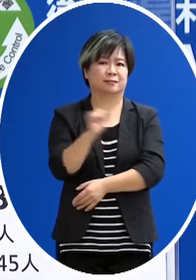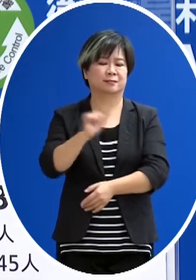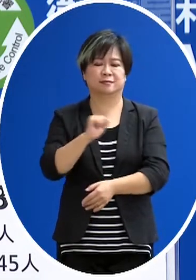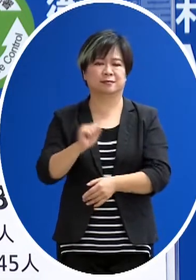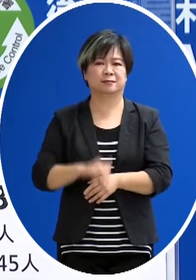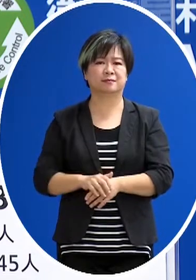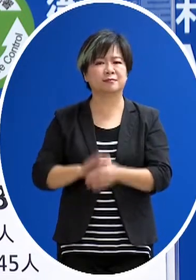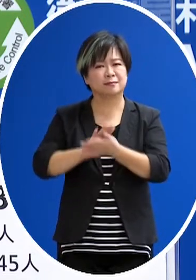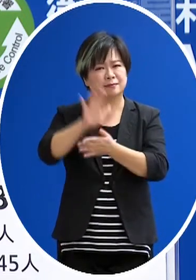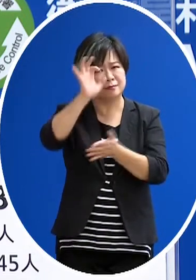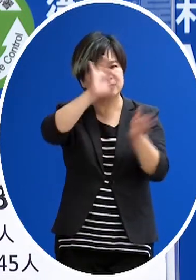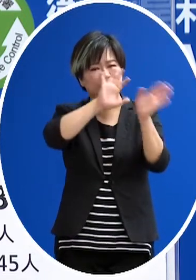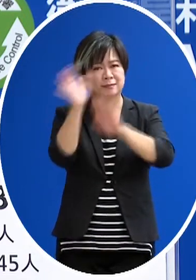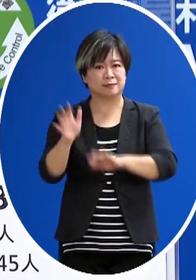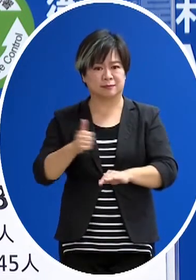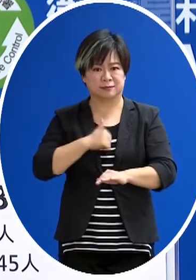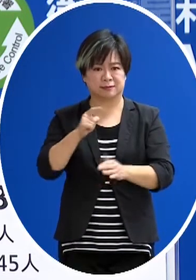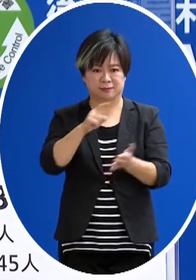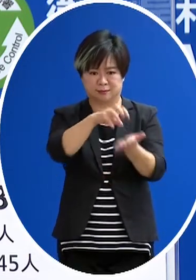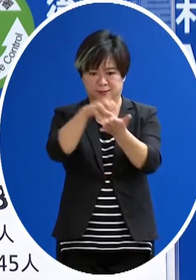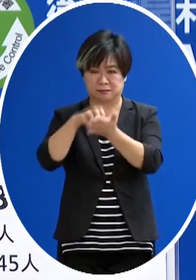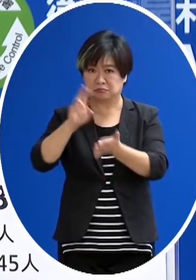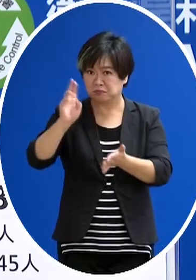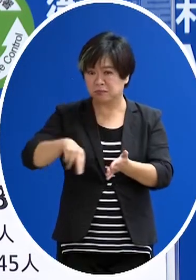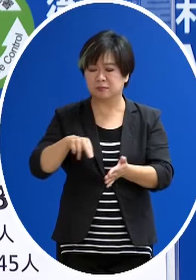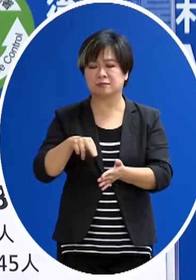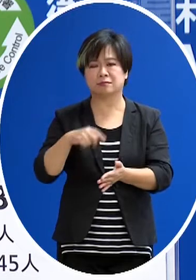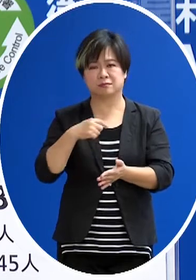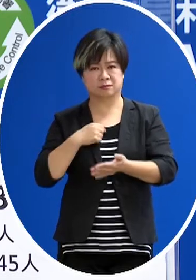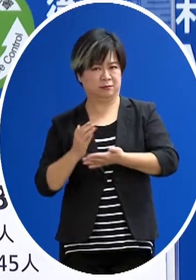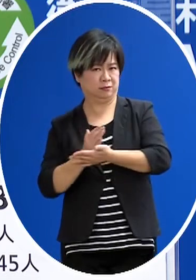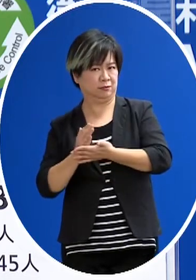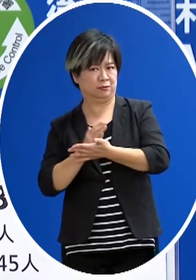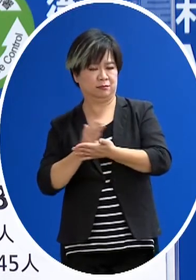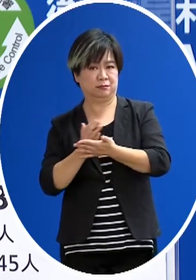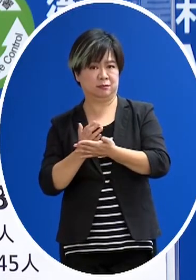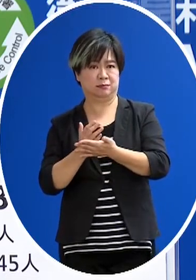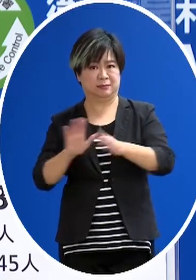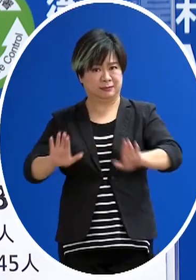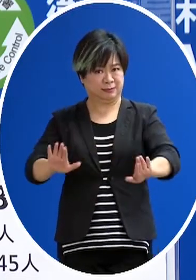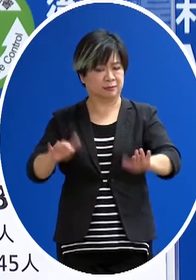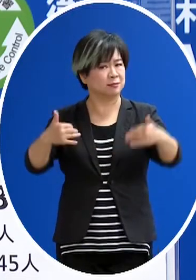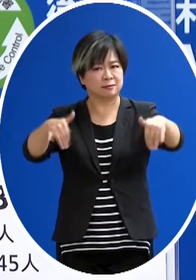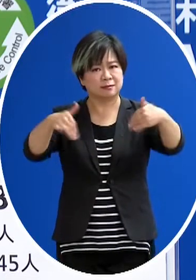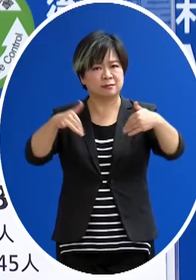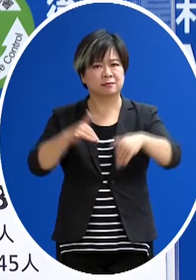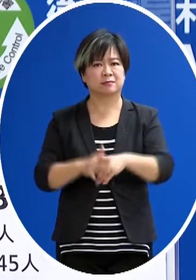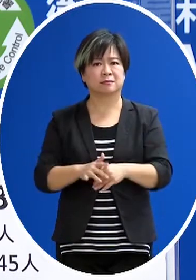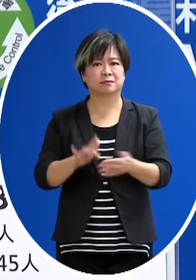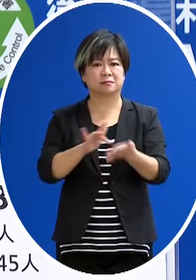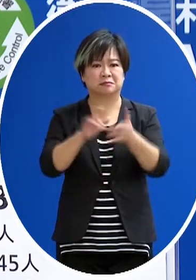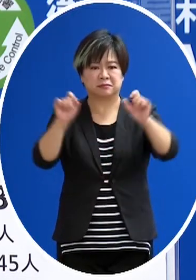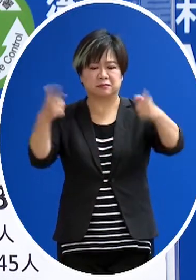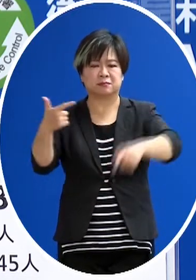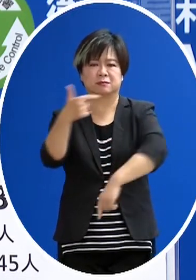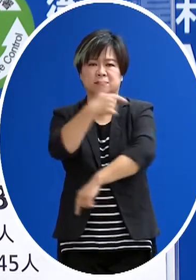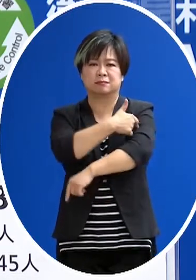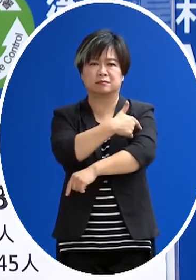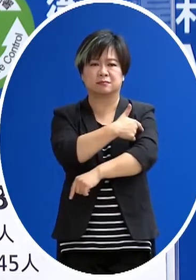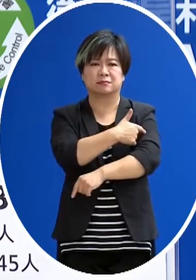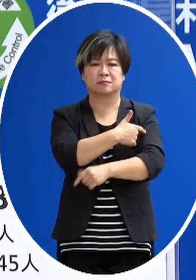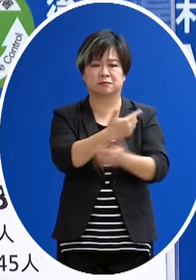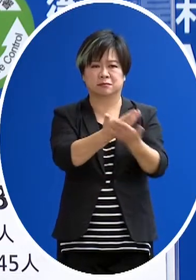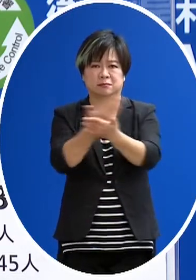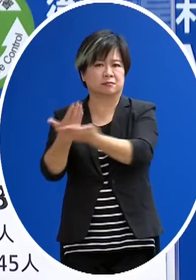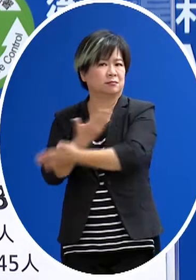据相关的临床的一些证据哈来做这些判断，但是目前没有这样的一个计划。然后第